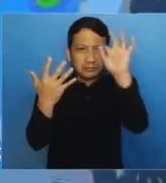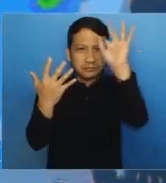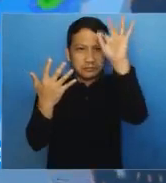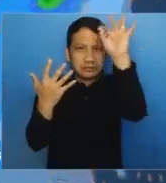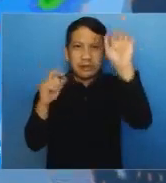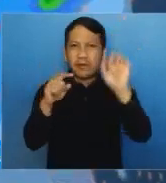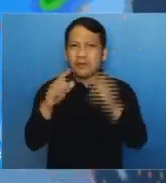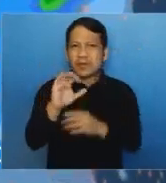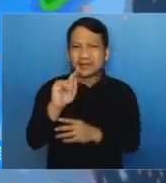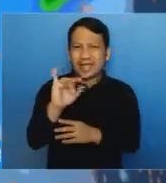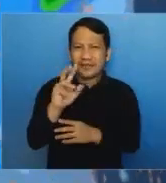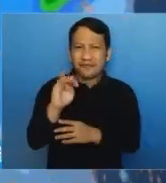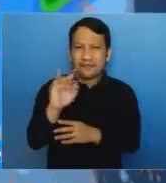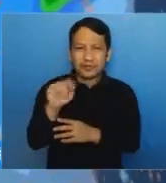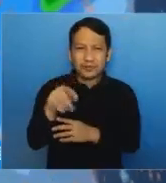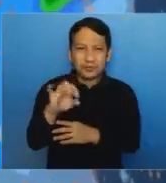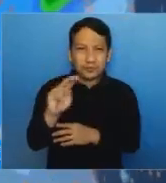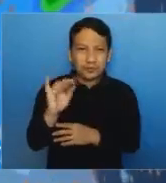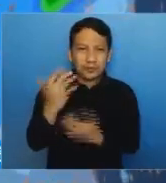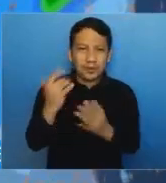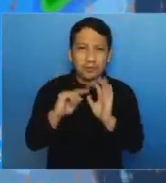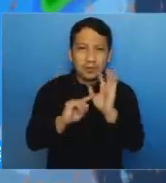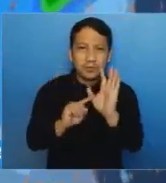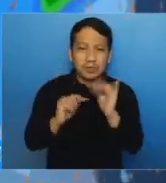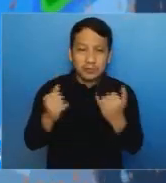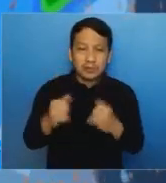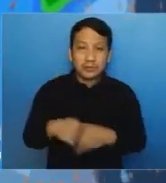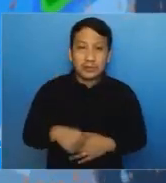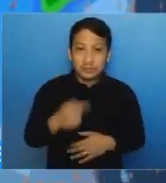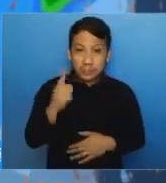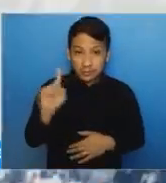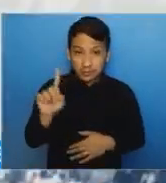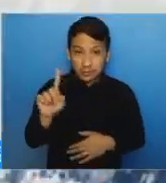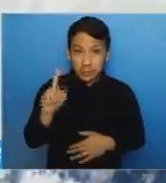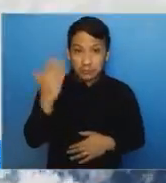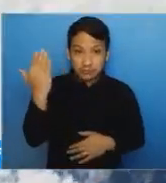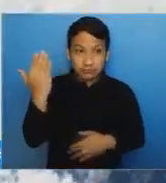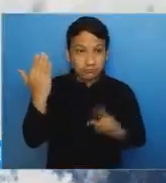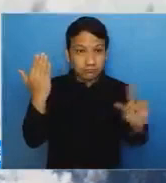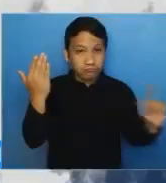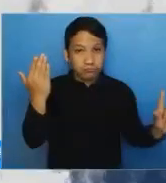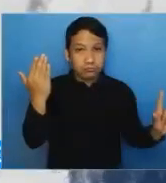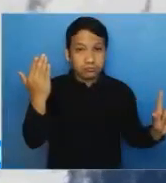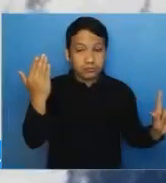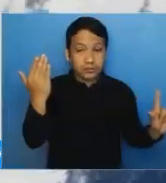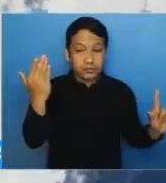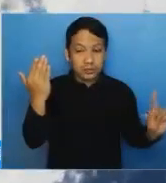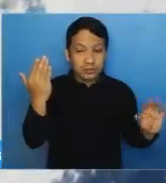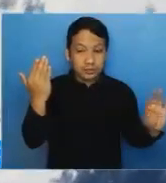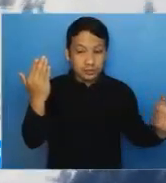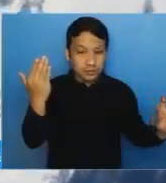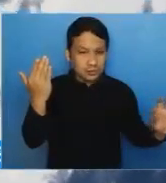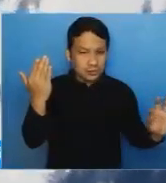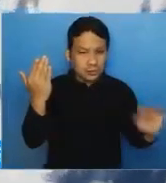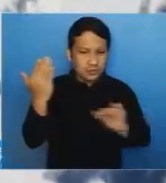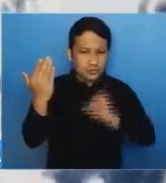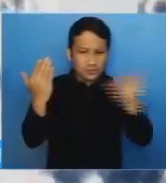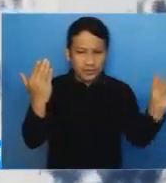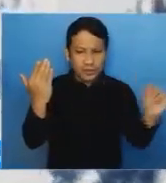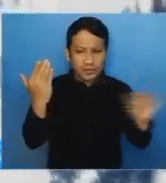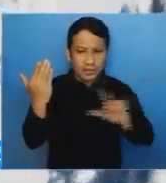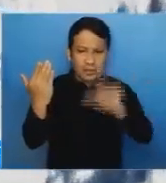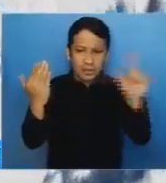bukas. May isa ring bagyo na nasa labas naman ng Philippine Area of Responsibility. Malayo ang mga ito sa lupa at